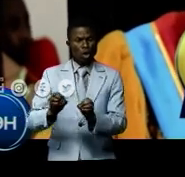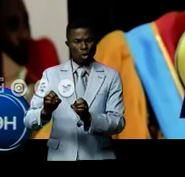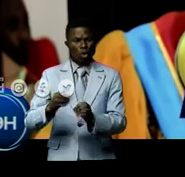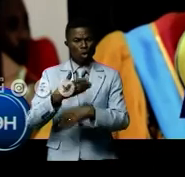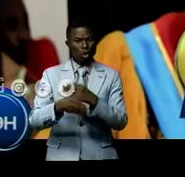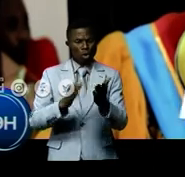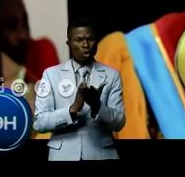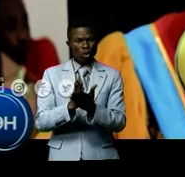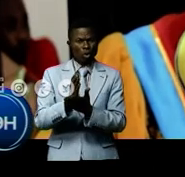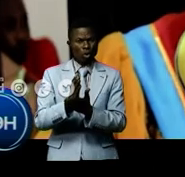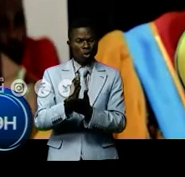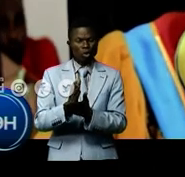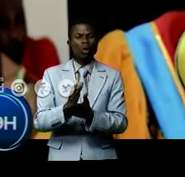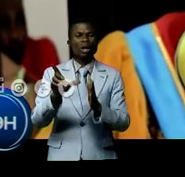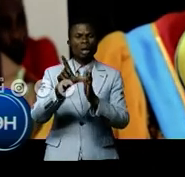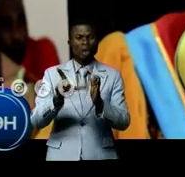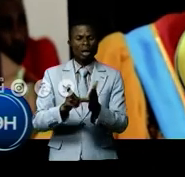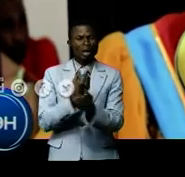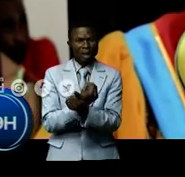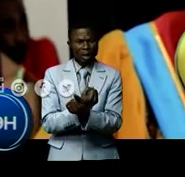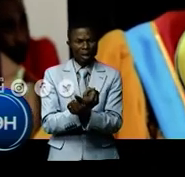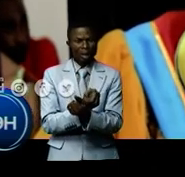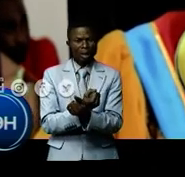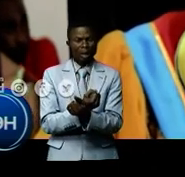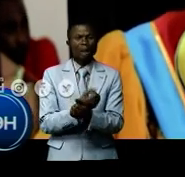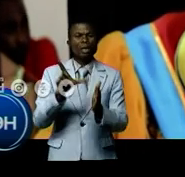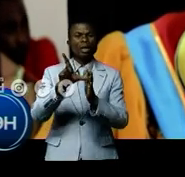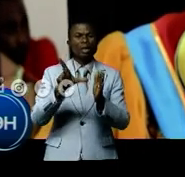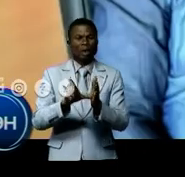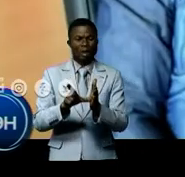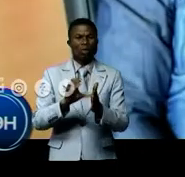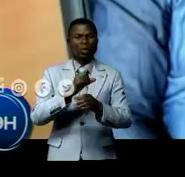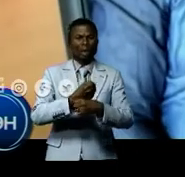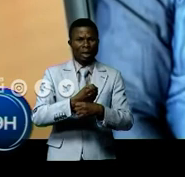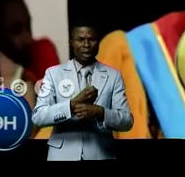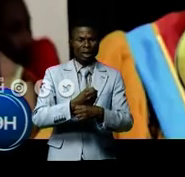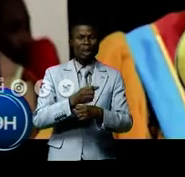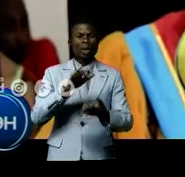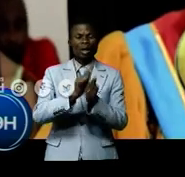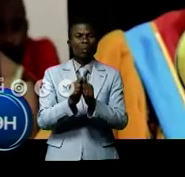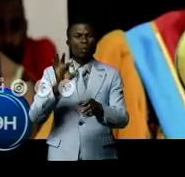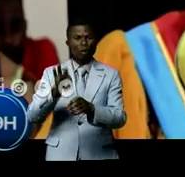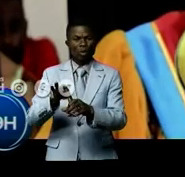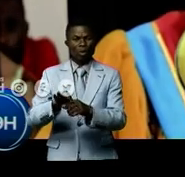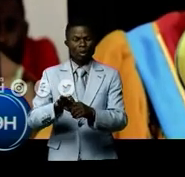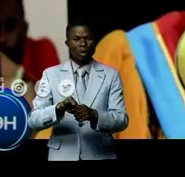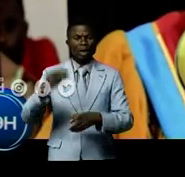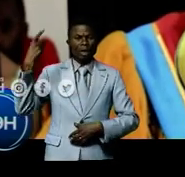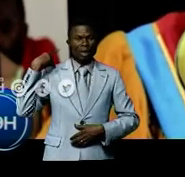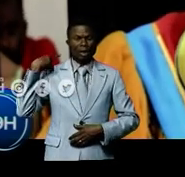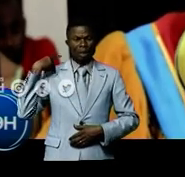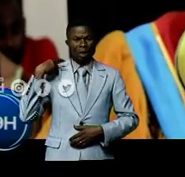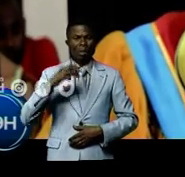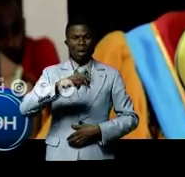la quiétude la plus voulue, dans le respect des normes établies en la matière, et les honorables députés